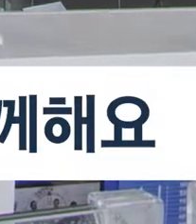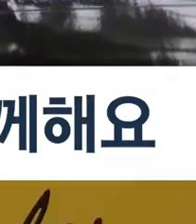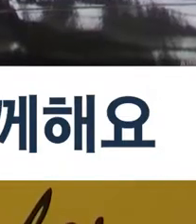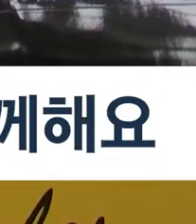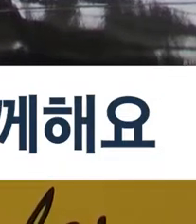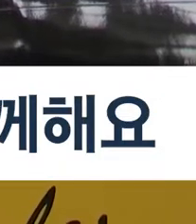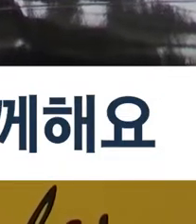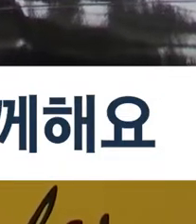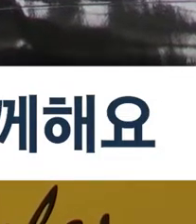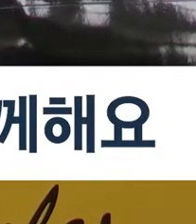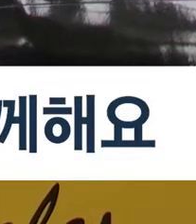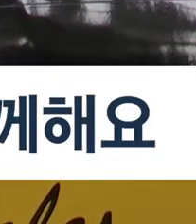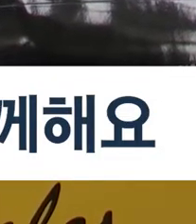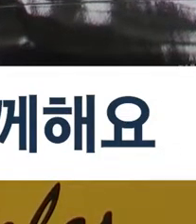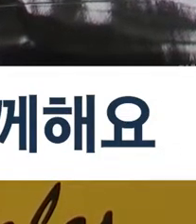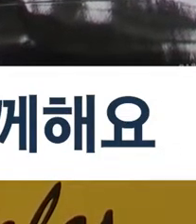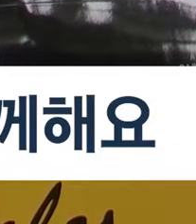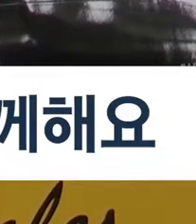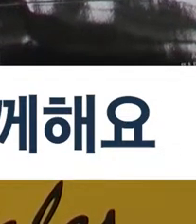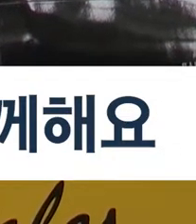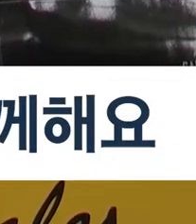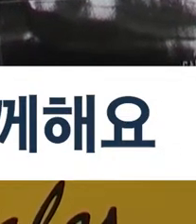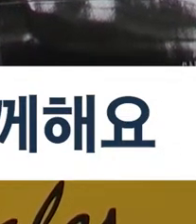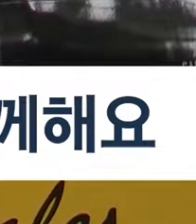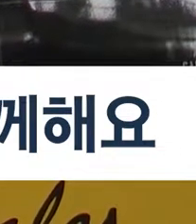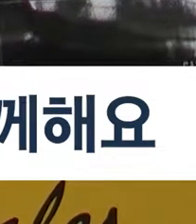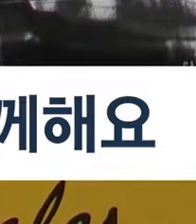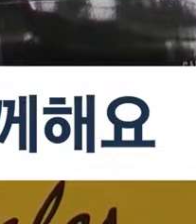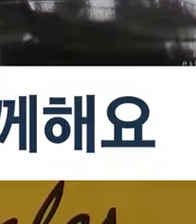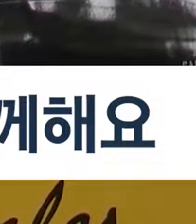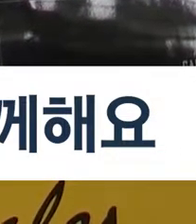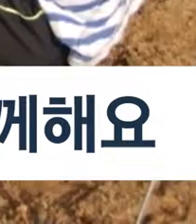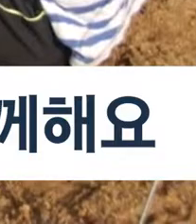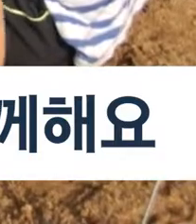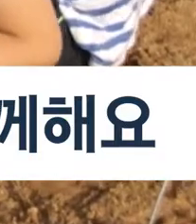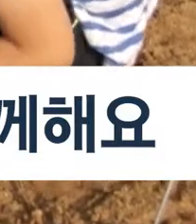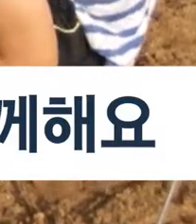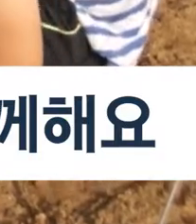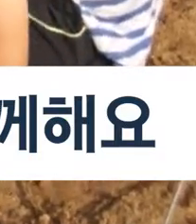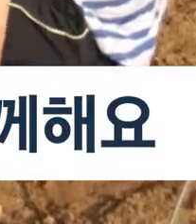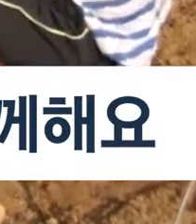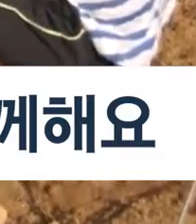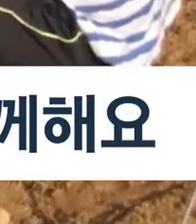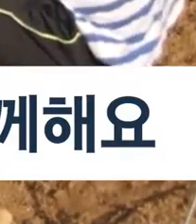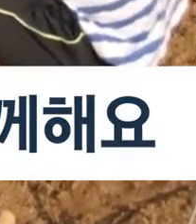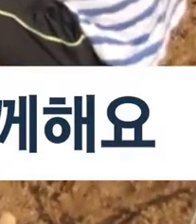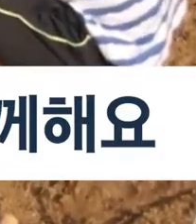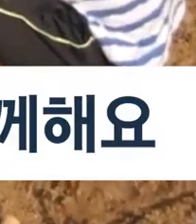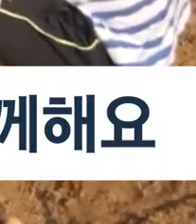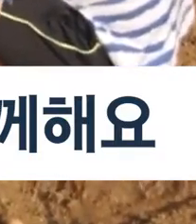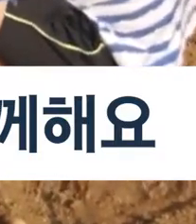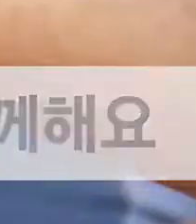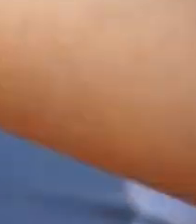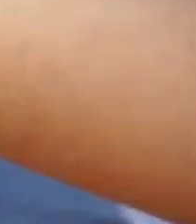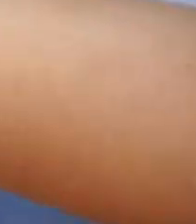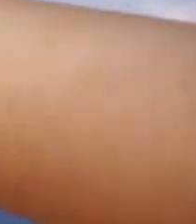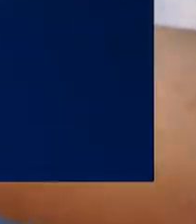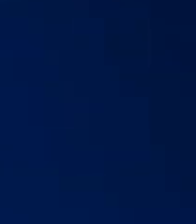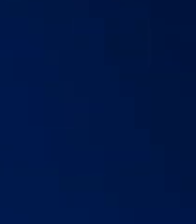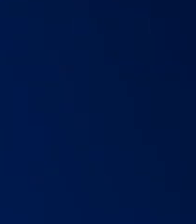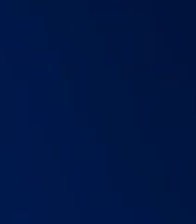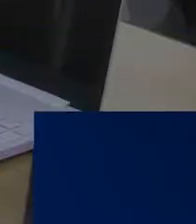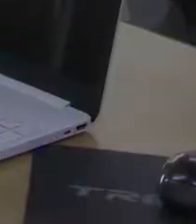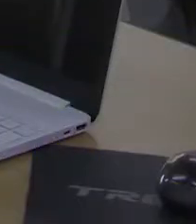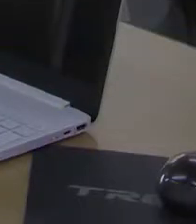강서구가 여름방학을 맞은 지역 내 초등학생을 대상으로 20개 전동자치회관에서 여름방학 체험학습을 진행합니다.